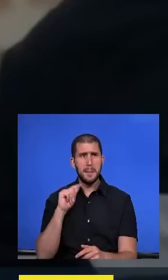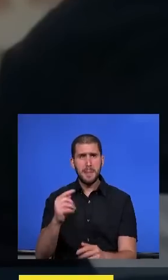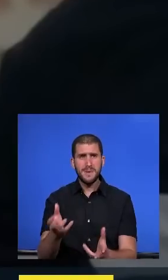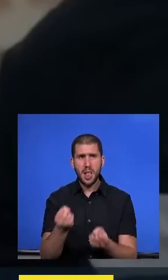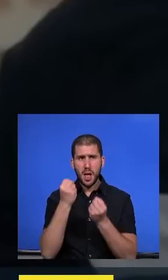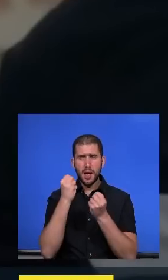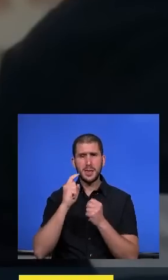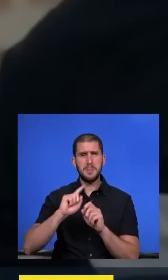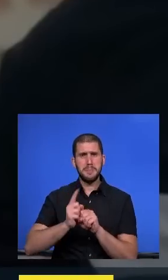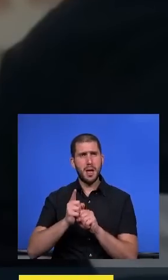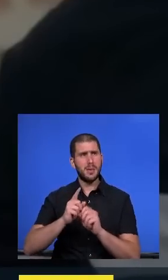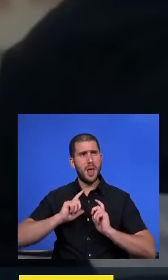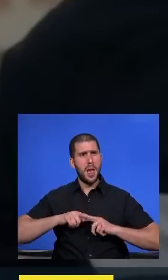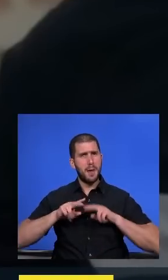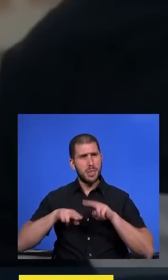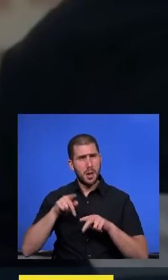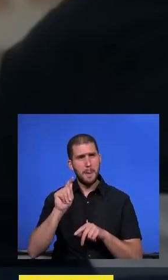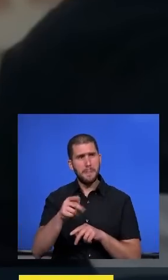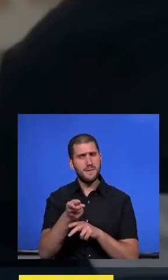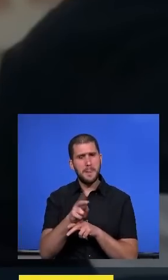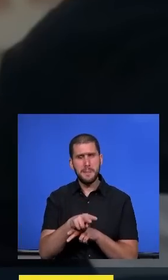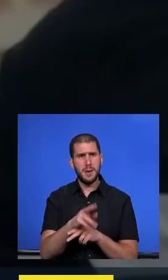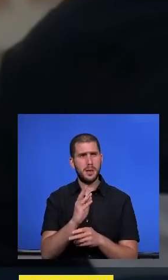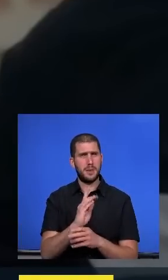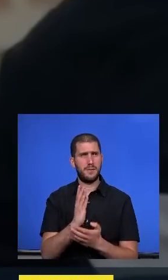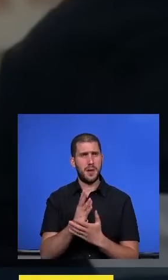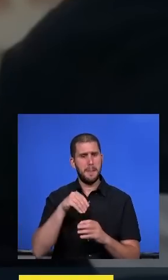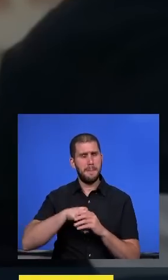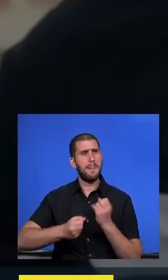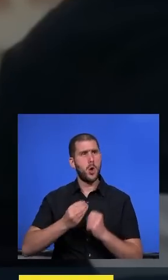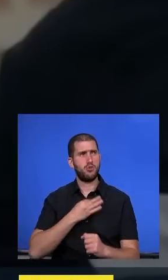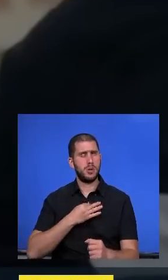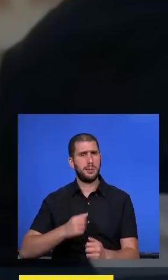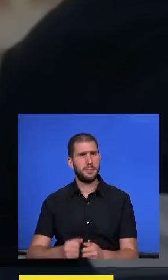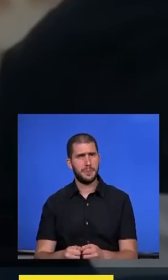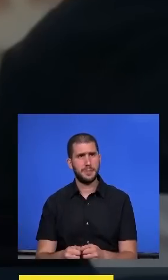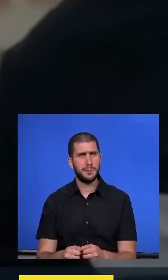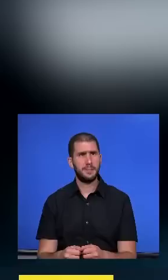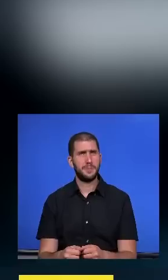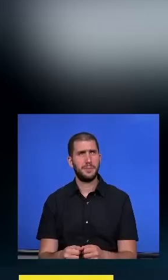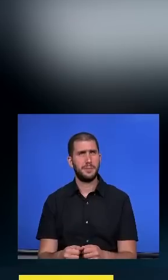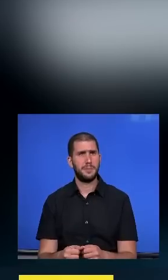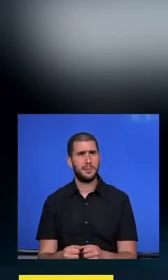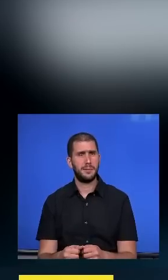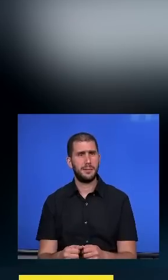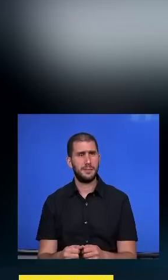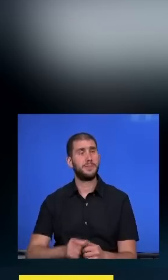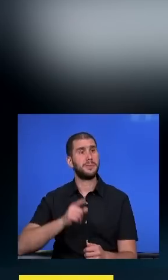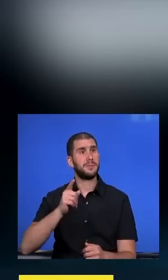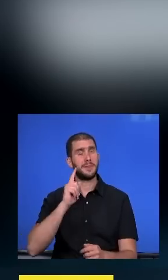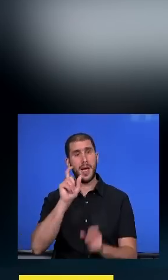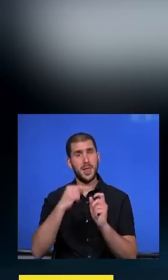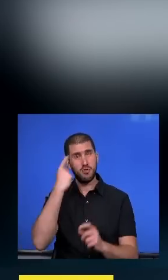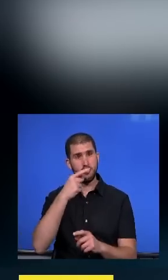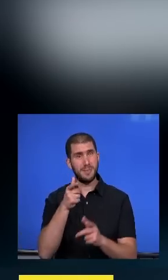באתי, לקחתי אותו למד"א, הוא בא, מת לי בידיים בתוך האוטו שלי. זהות החשודים שירו